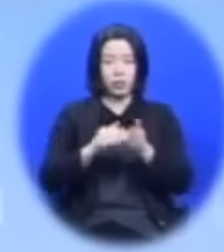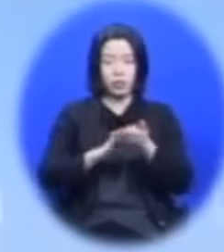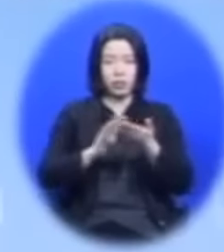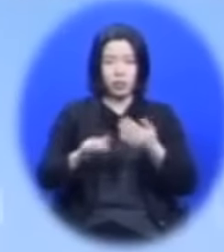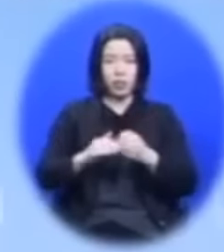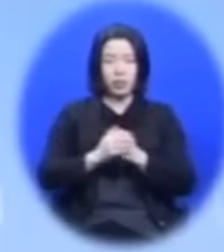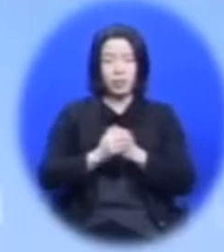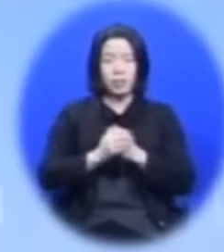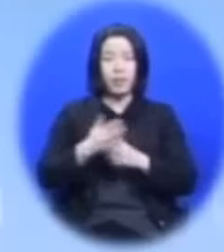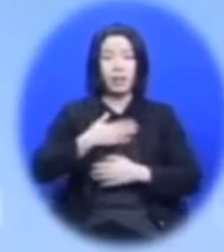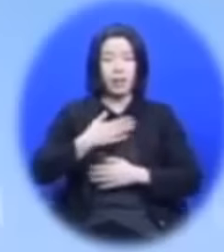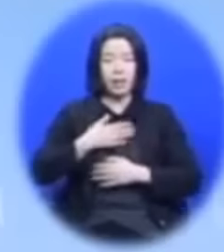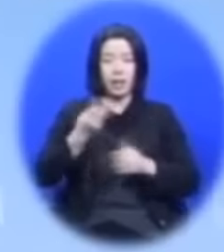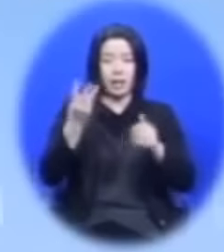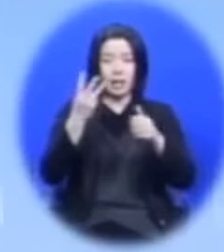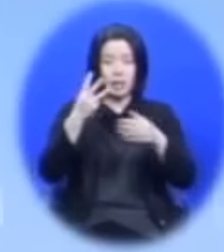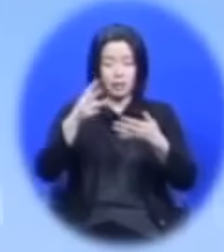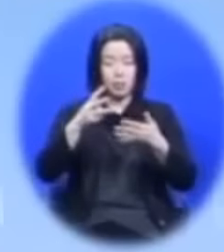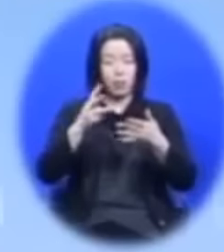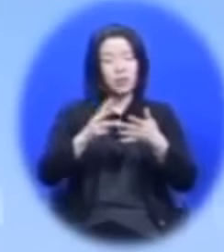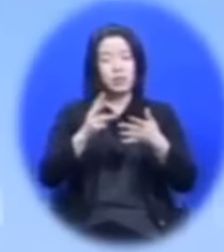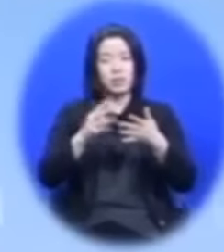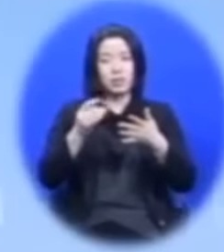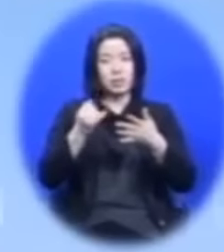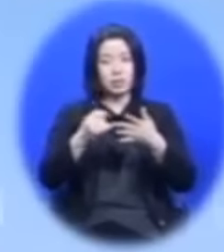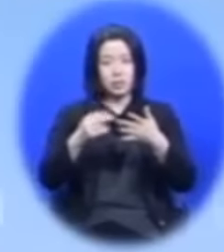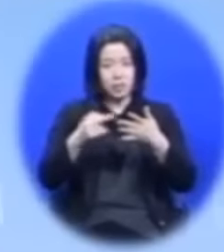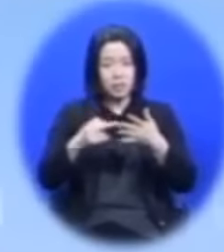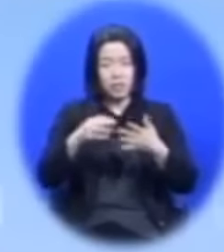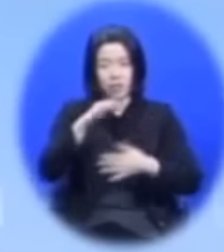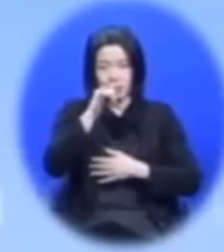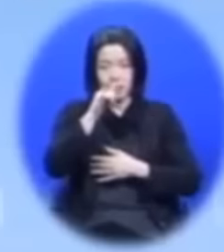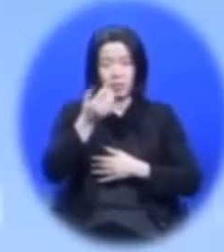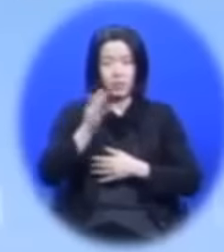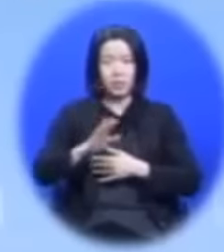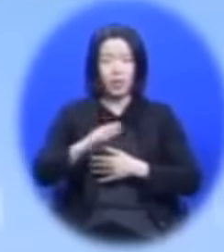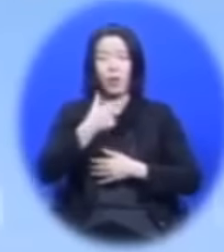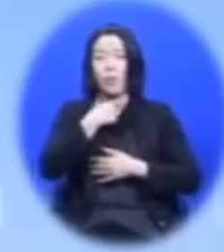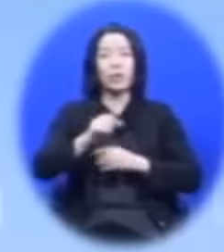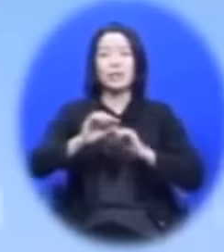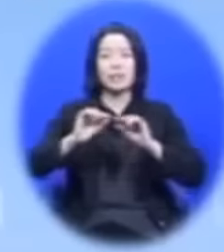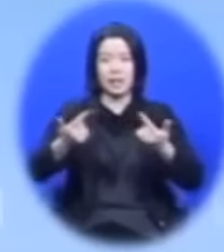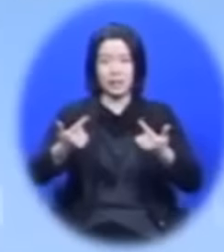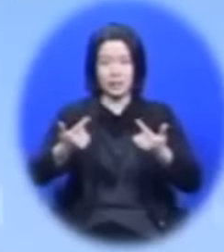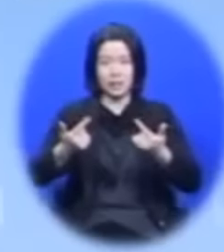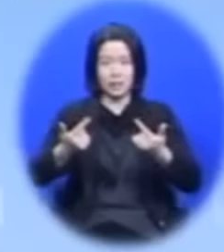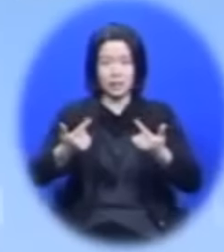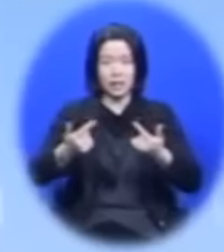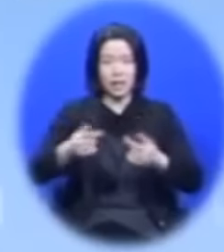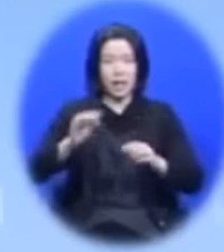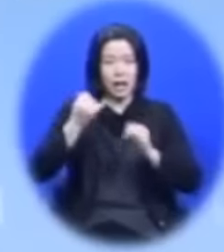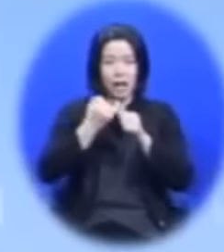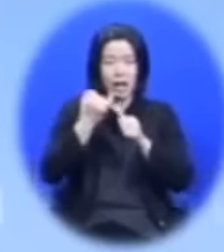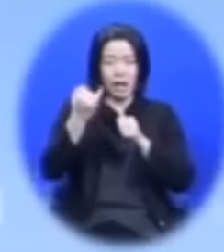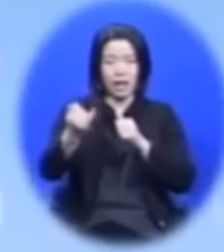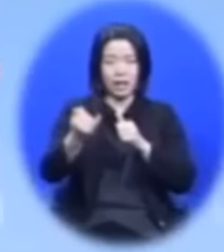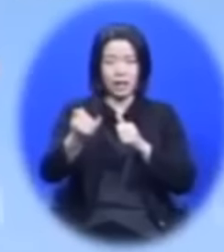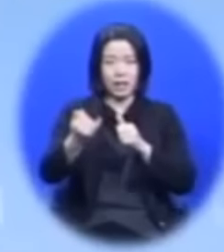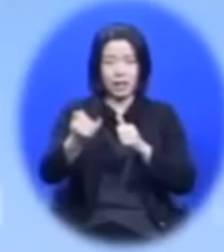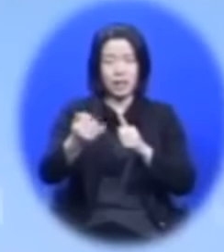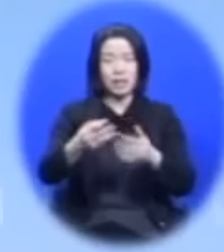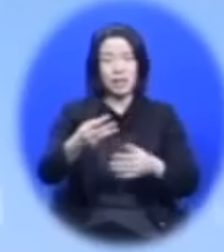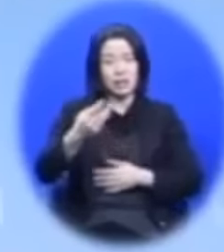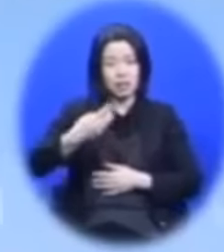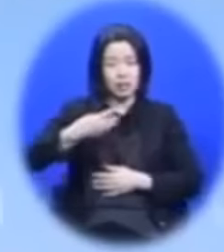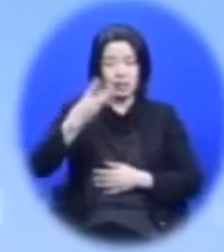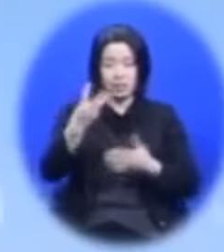그러면서 자기가 셋째 아이를 얻었었다는 그런데 원치 않는 아이였어요. 아내가 셋째 아이를 임신했다는 사실을